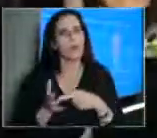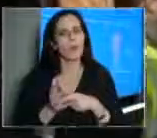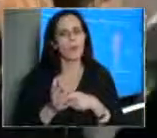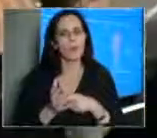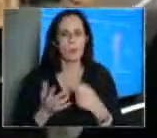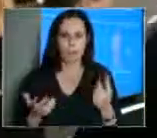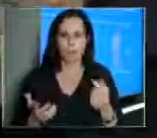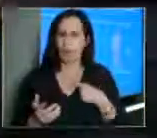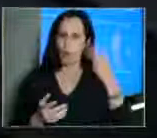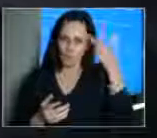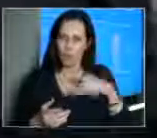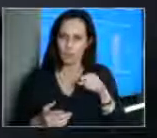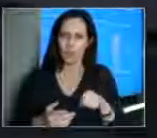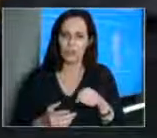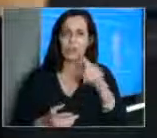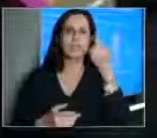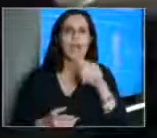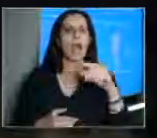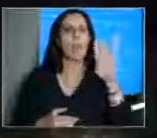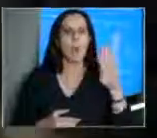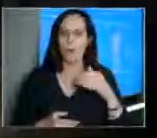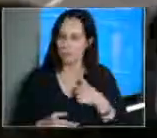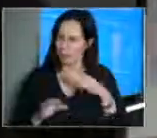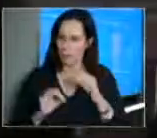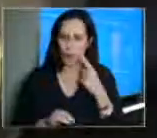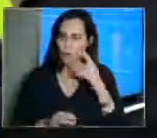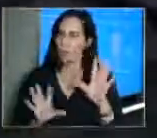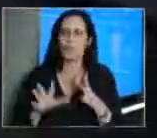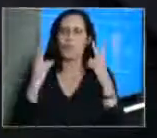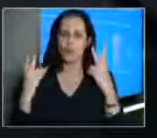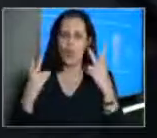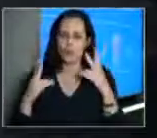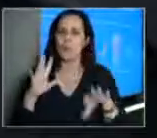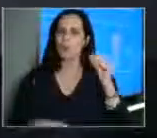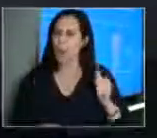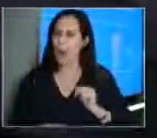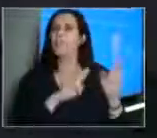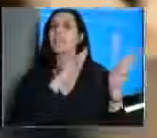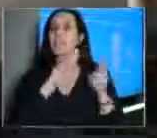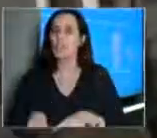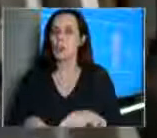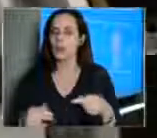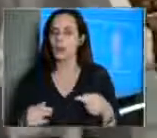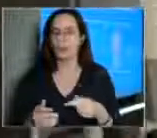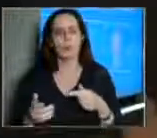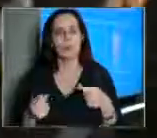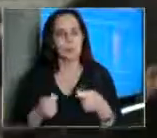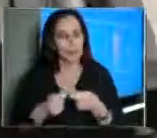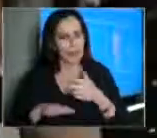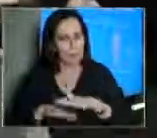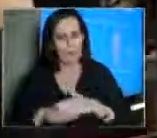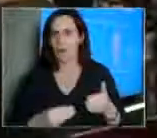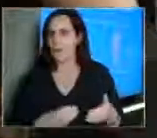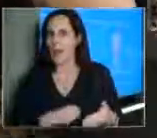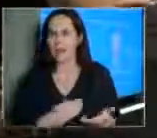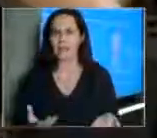קוד כזה, שיקרא זכריה באומל, ואני באמת רואה בזה חשיבות גדולה. כמובן שמבחינה אמיתית, מבחינה אתית,